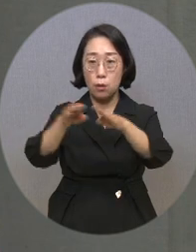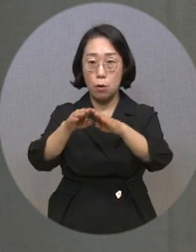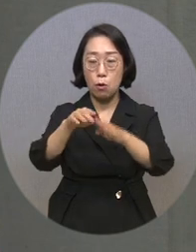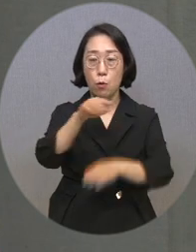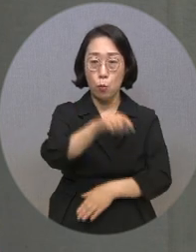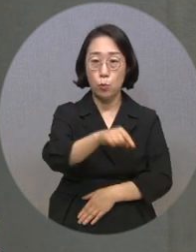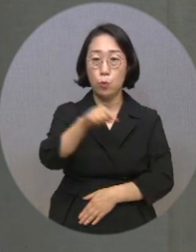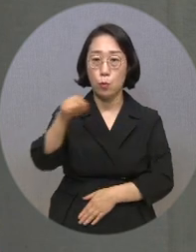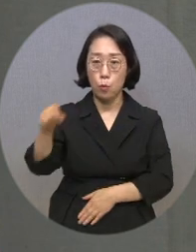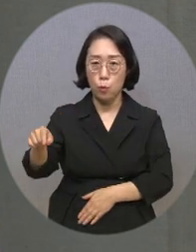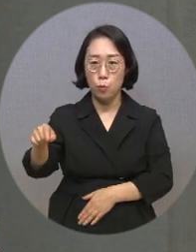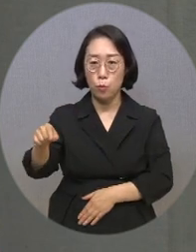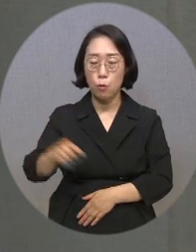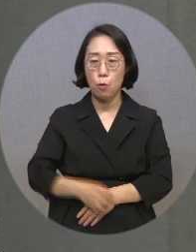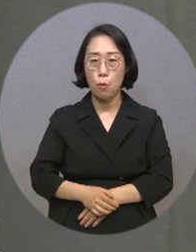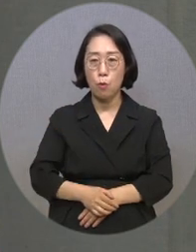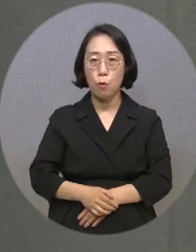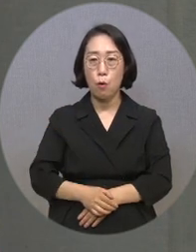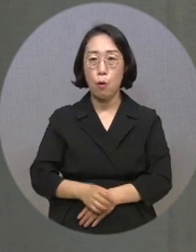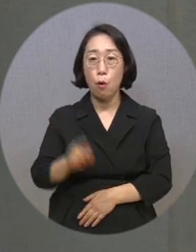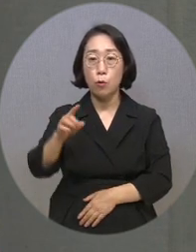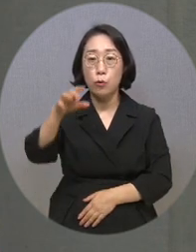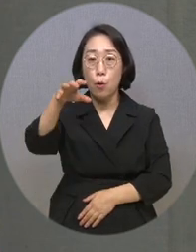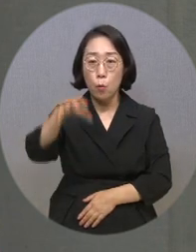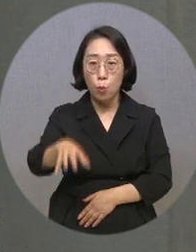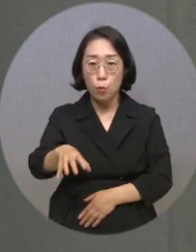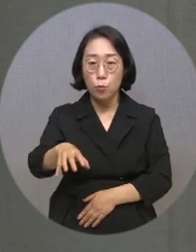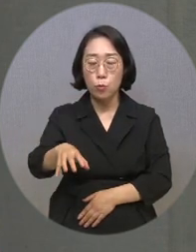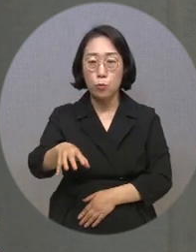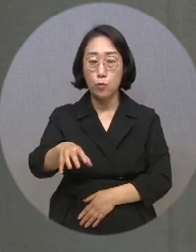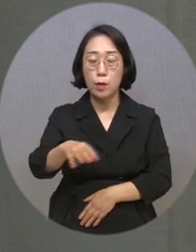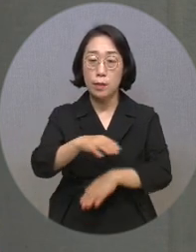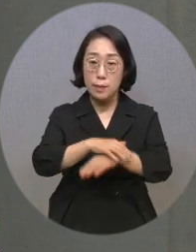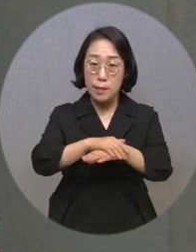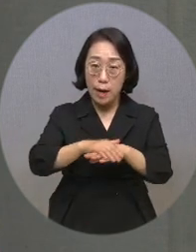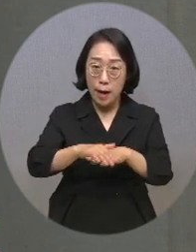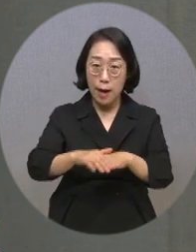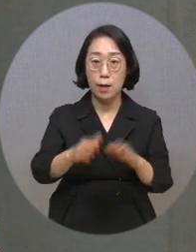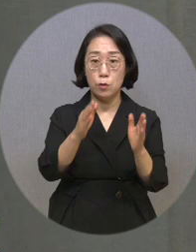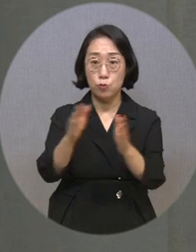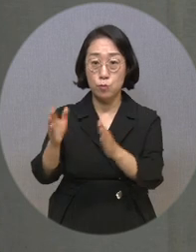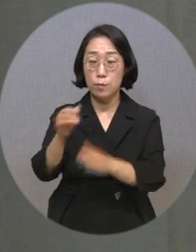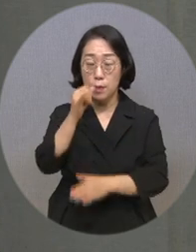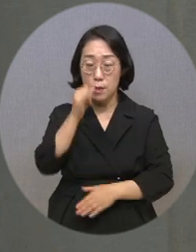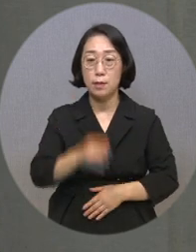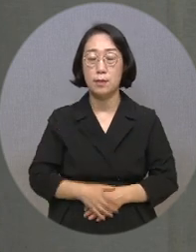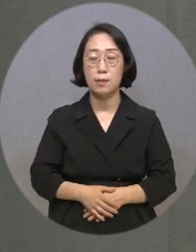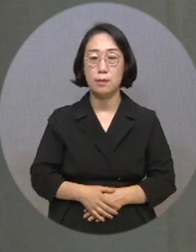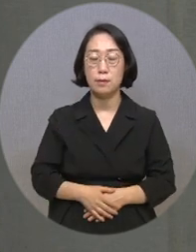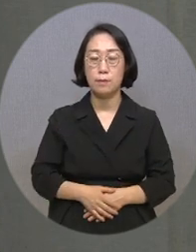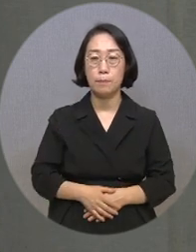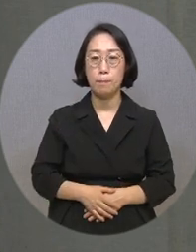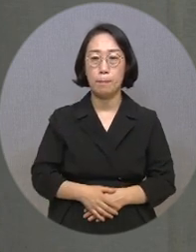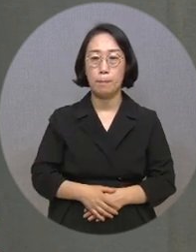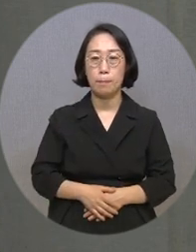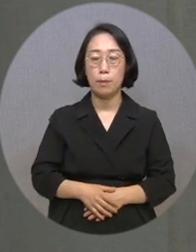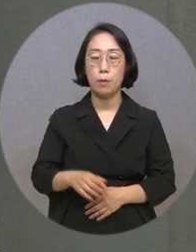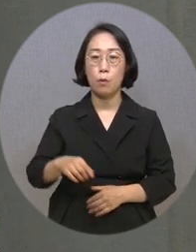때에 과연 어느 장애시설이 잘 되어 있을까, 또 어떤 여러 가지의